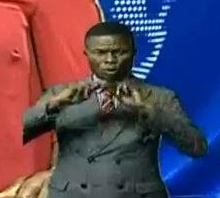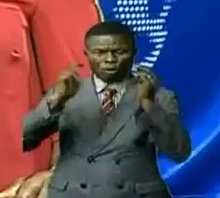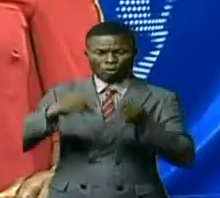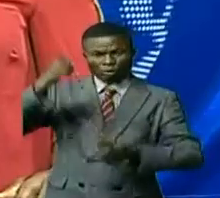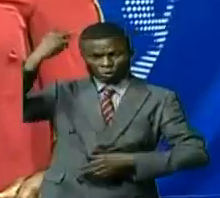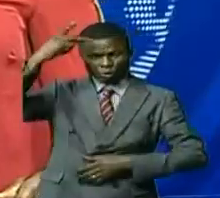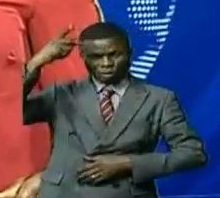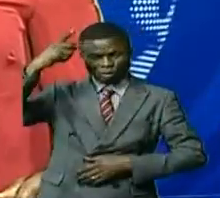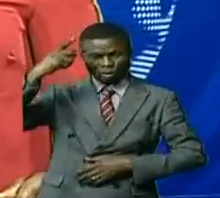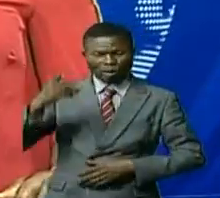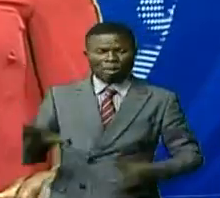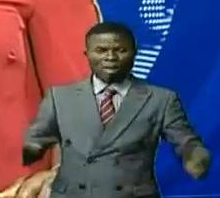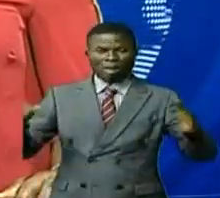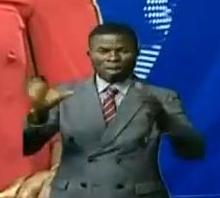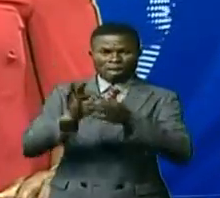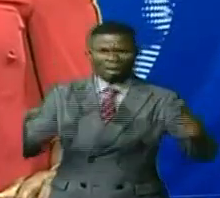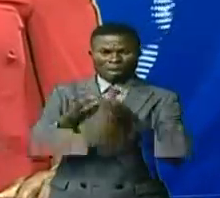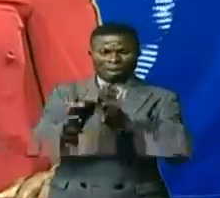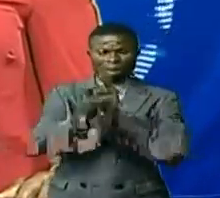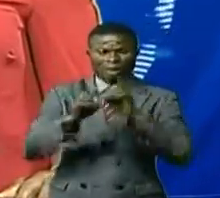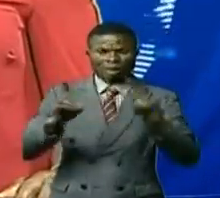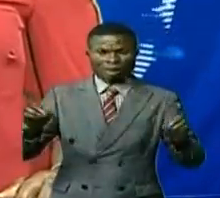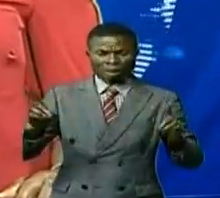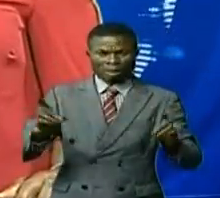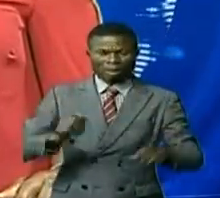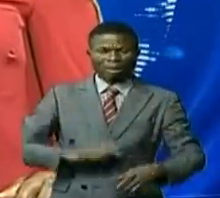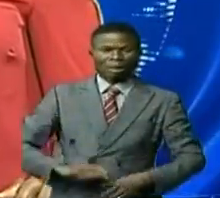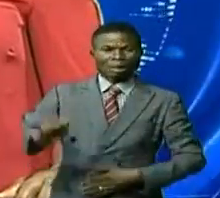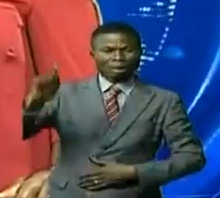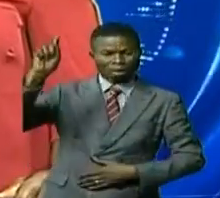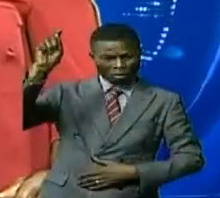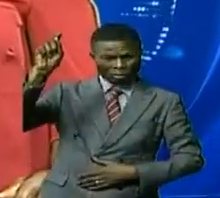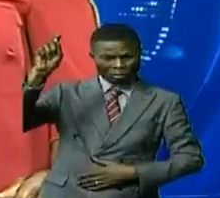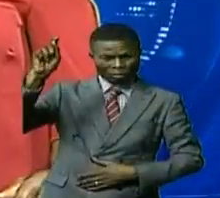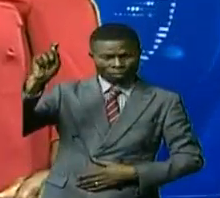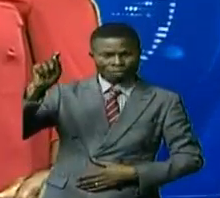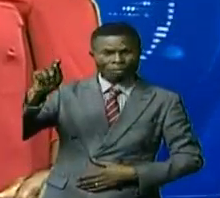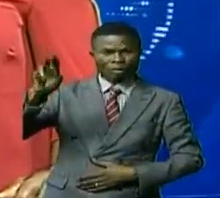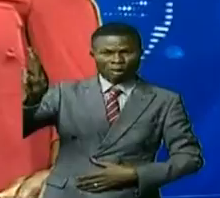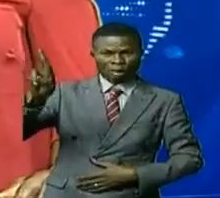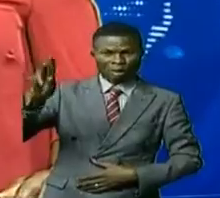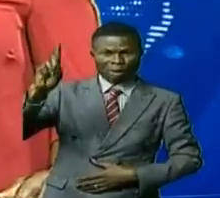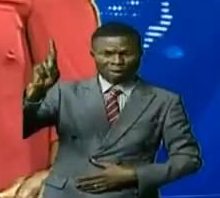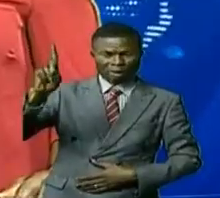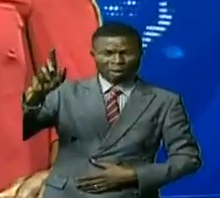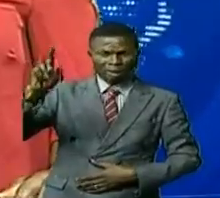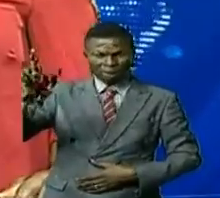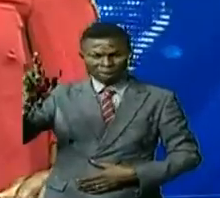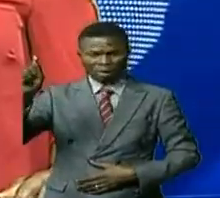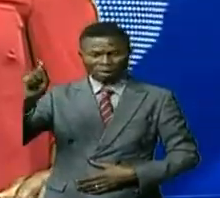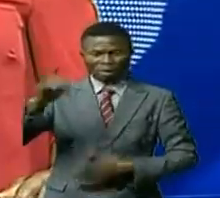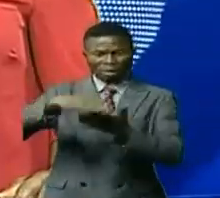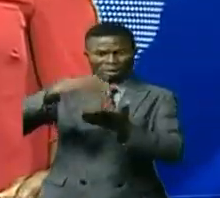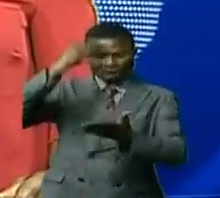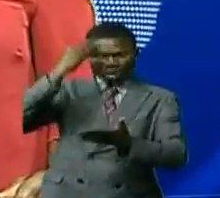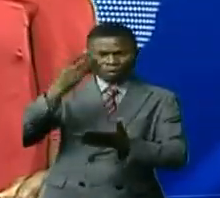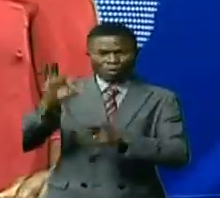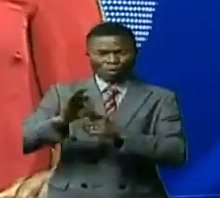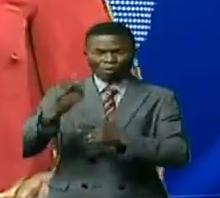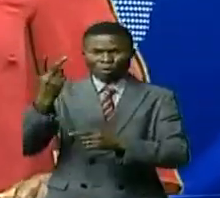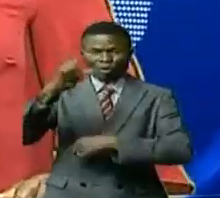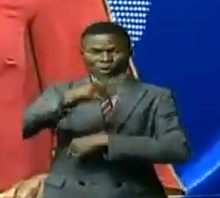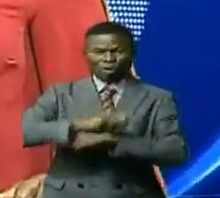politique du Rassemblement des démocrates tshisekédistes, RDT, ont appris en 2 jours des notions et